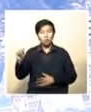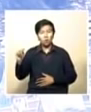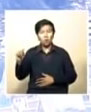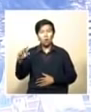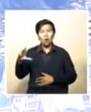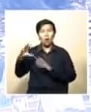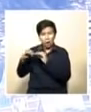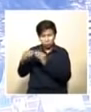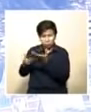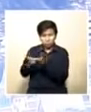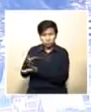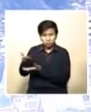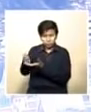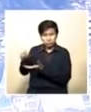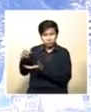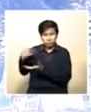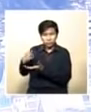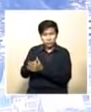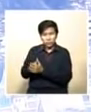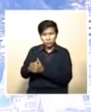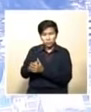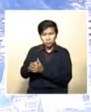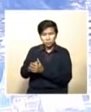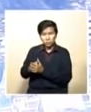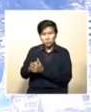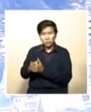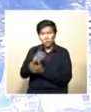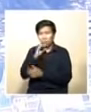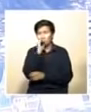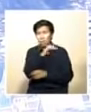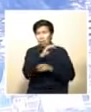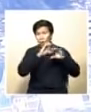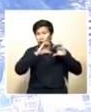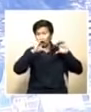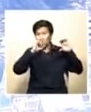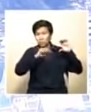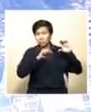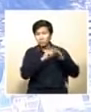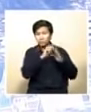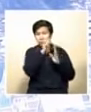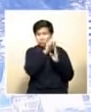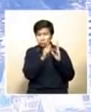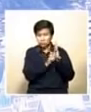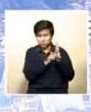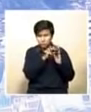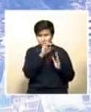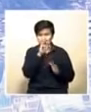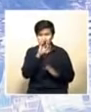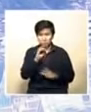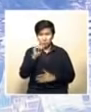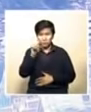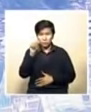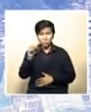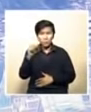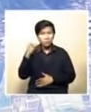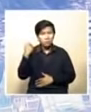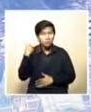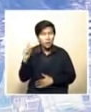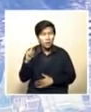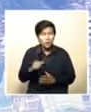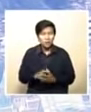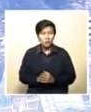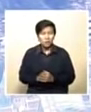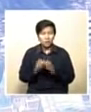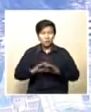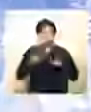ที่ไม่ควรจะให้พรรคการเมืองจัดประชุมในเดือนเมษายนก็ขอรอให้กกต.ถามมาแล้วก็จะ